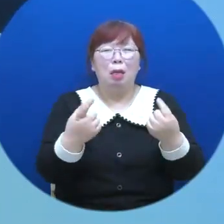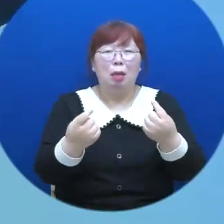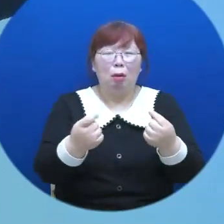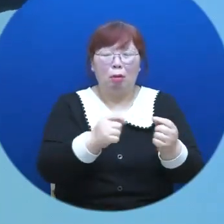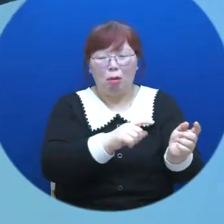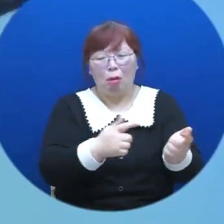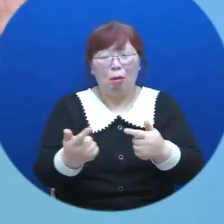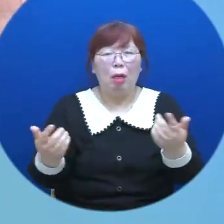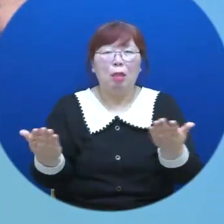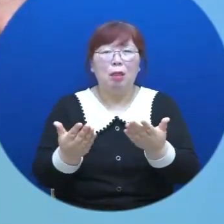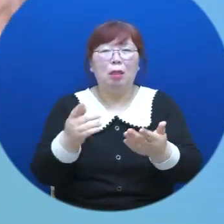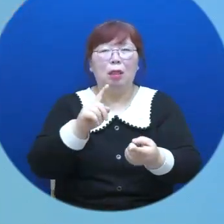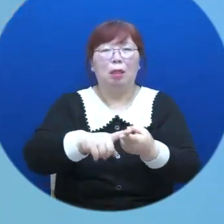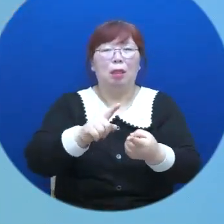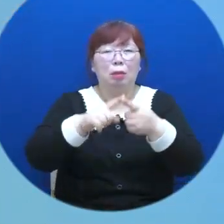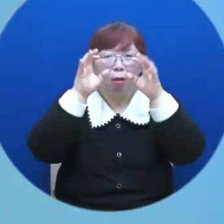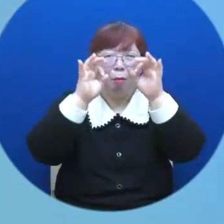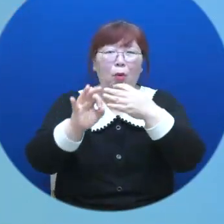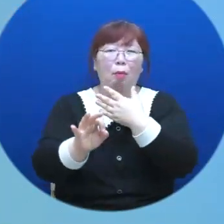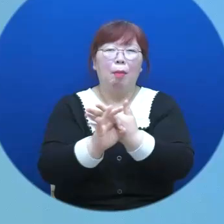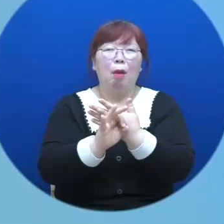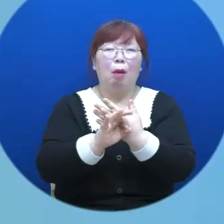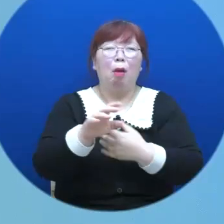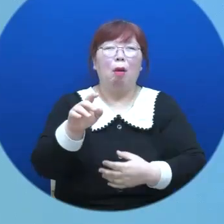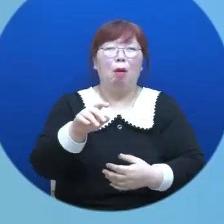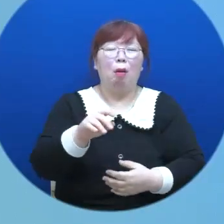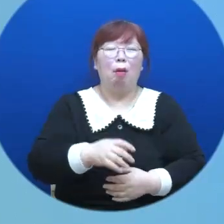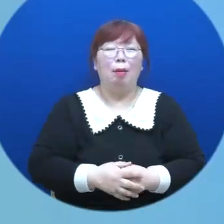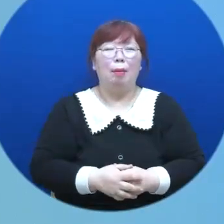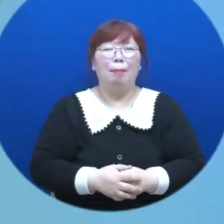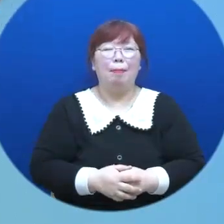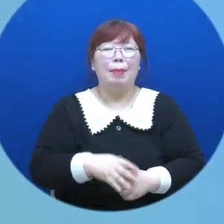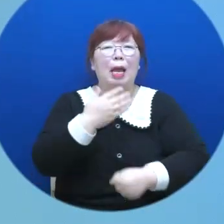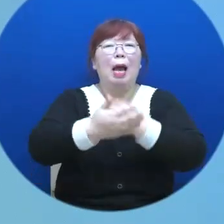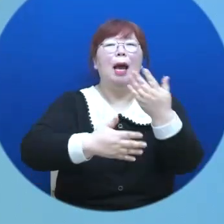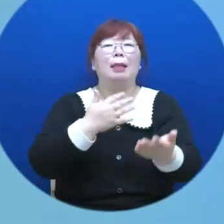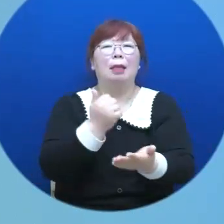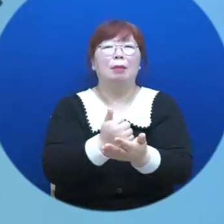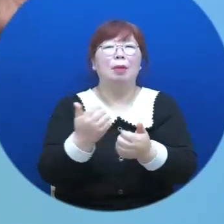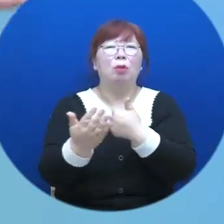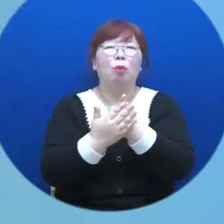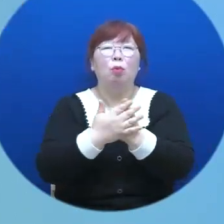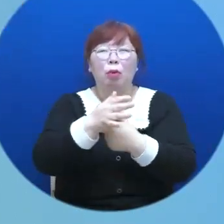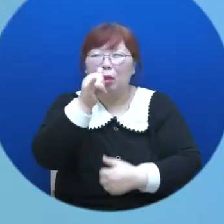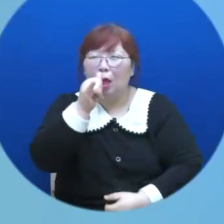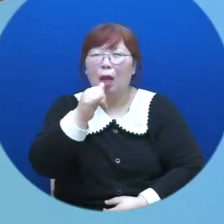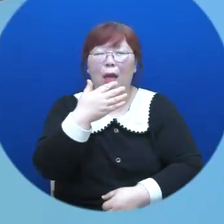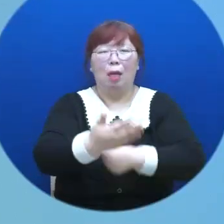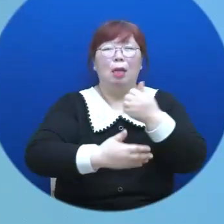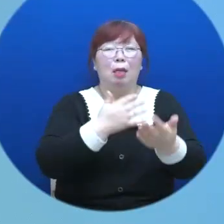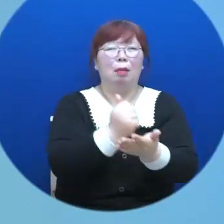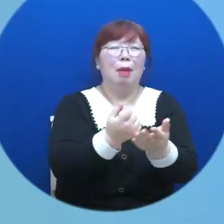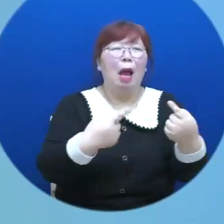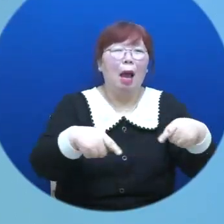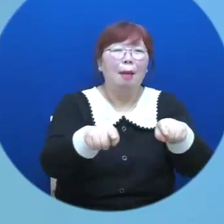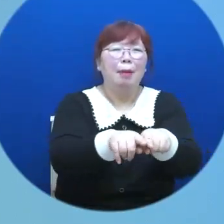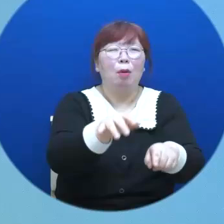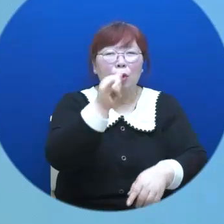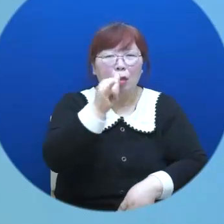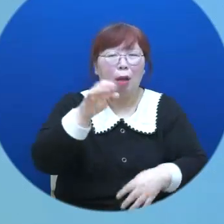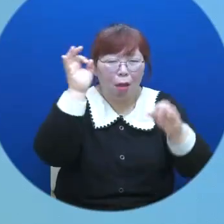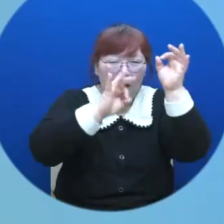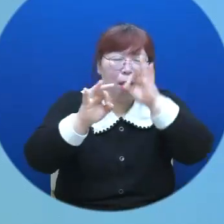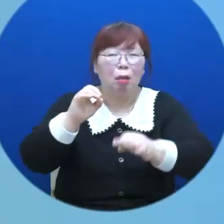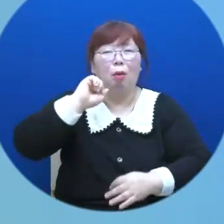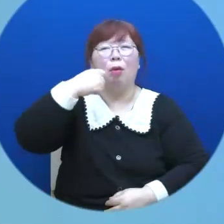겪는 부분을 보면 그 어디에도 하나님이 돕고 있다, 하나님이 함께하고 있다 찾아볼